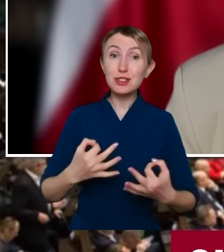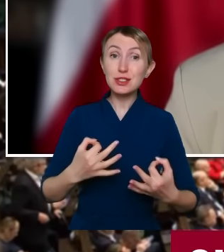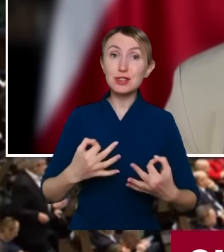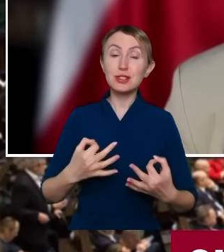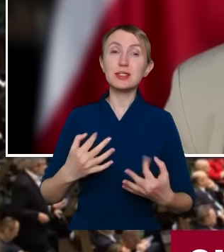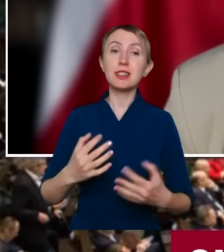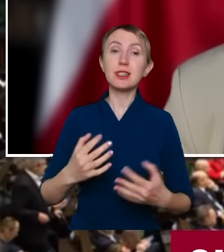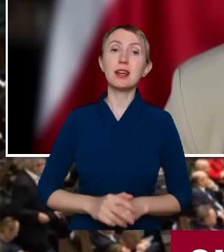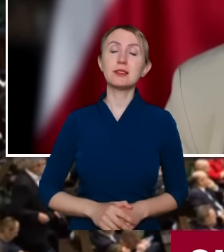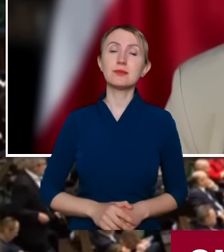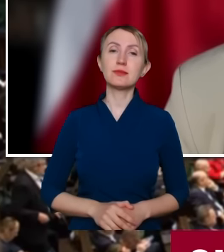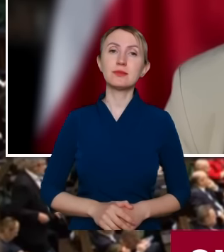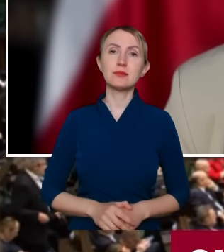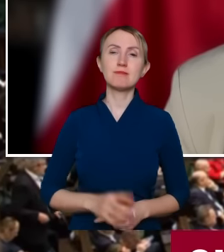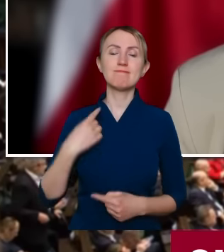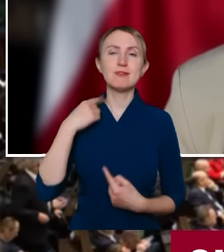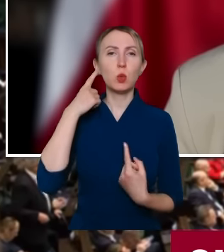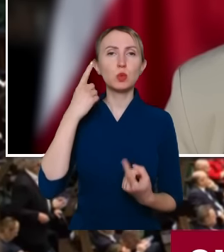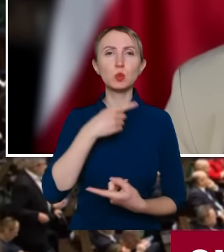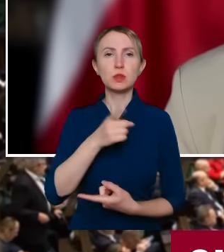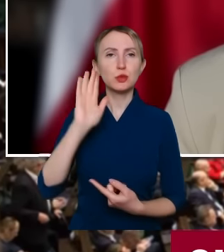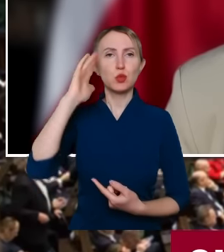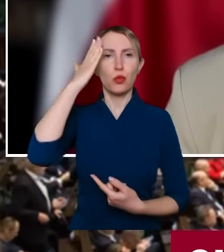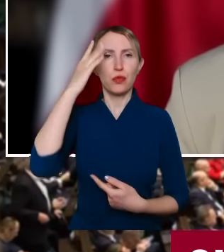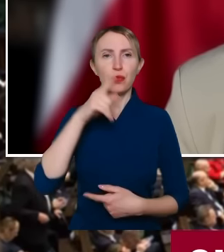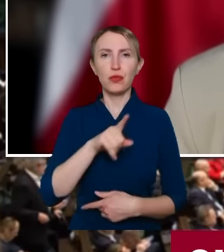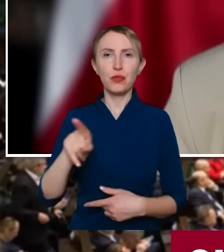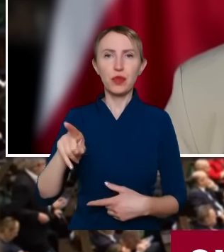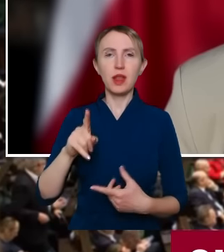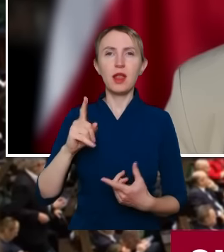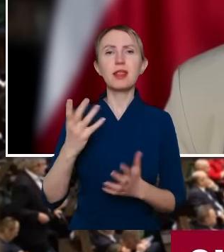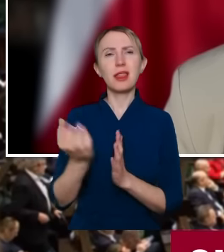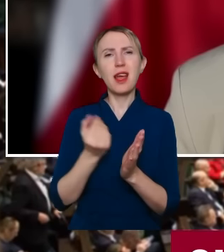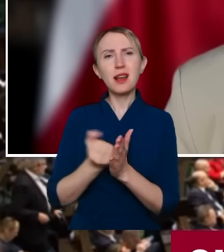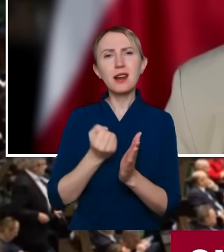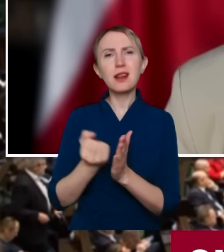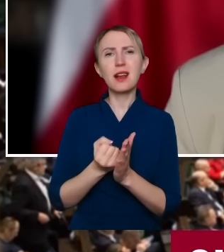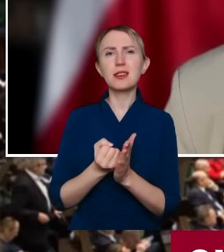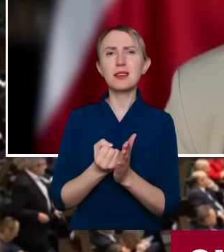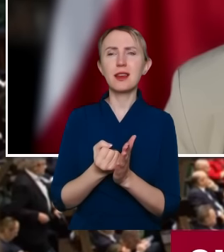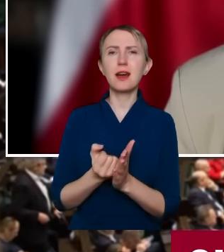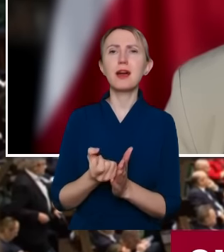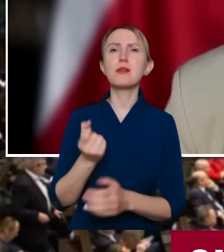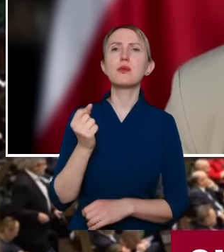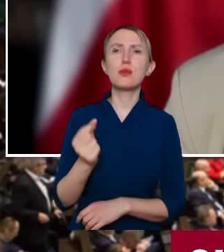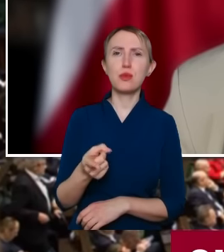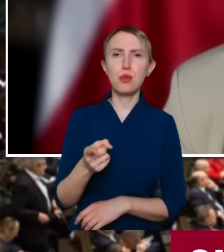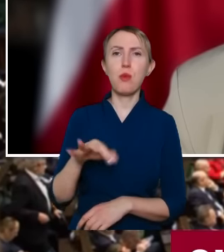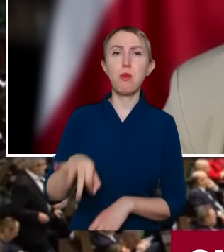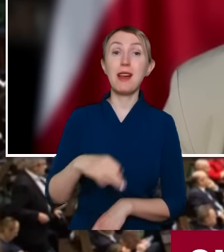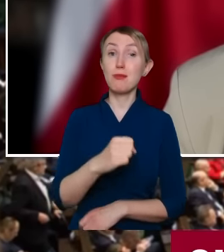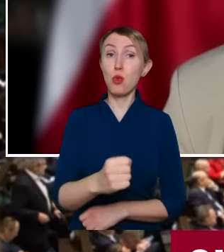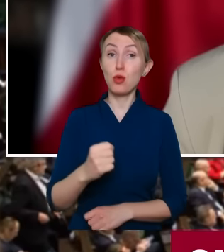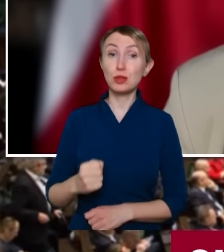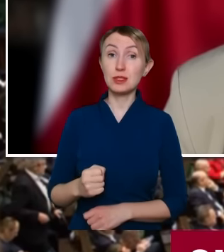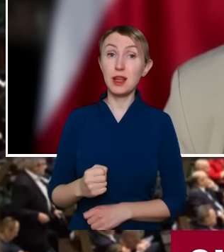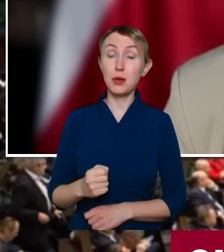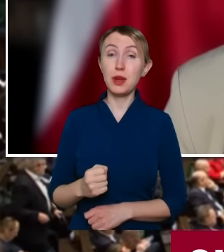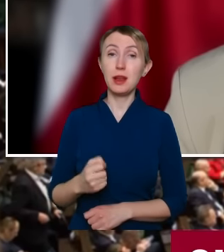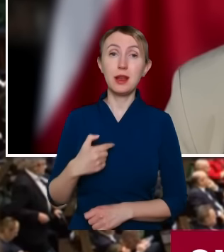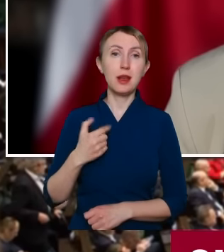kolei usłyszeliśmy te te taśmy na których to pan poseł Moim